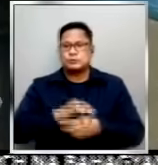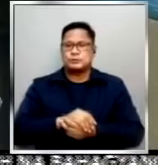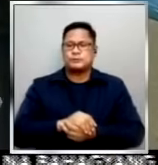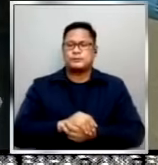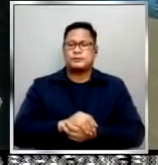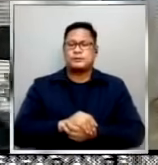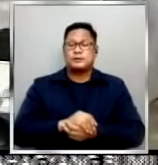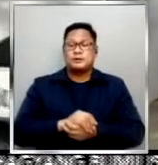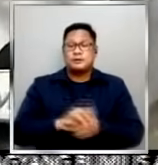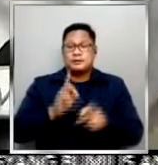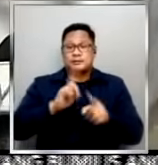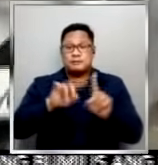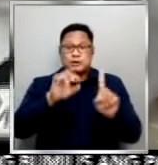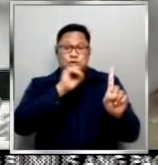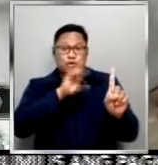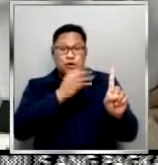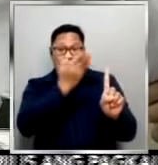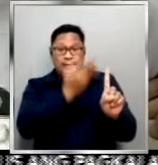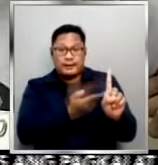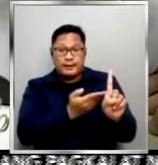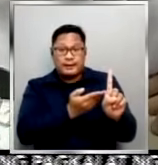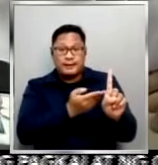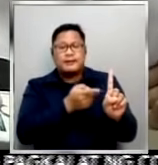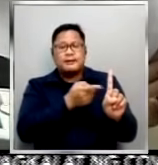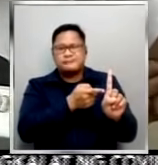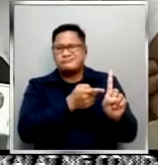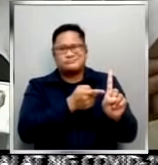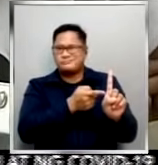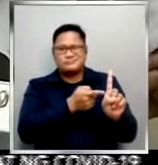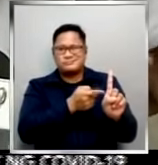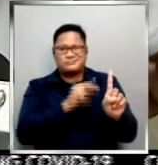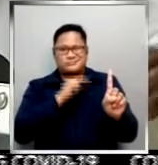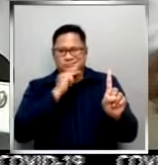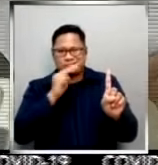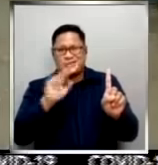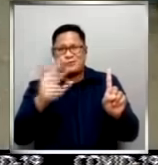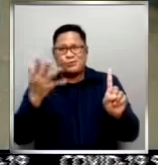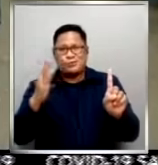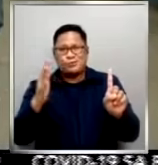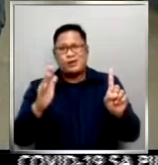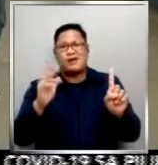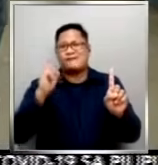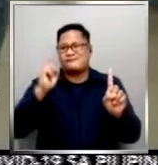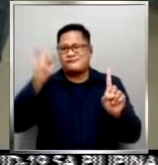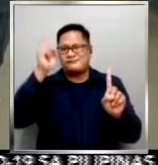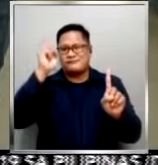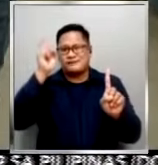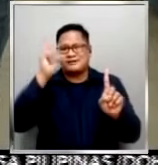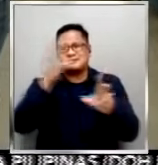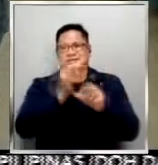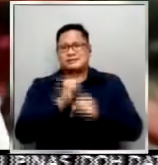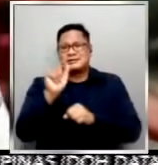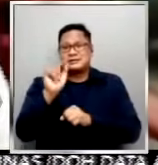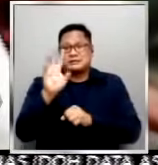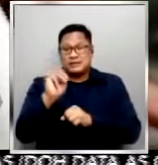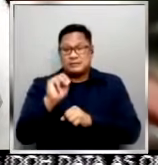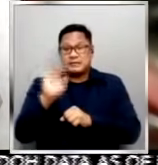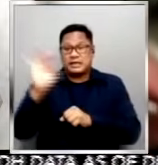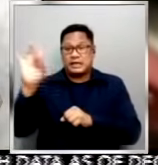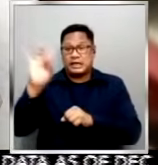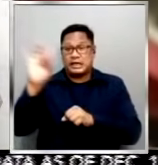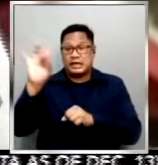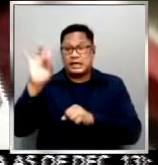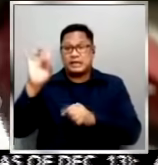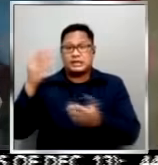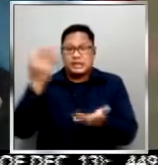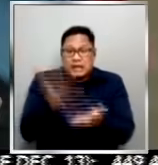Felicitas Villarin, hindi raw kasama sa mga mabilis na nakakuha ng ATM card. Alas 8 ng umaga siya dumating pero alas 2